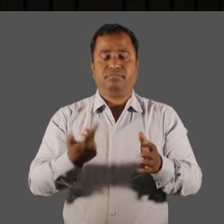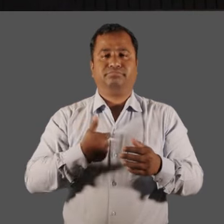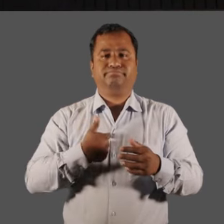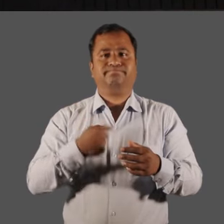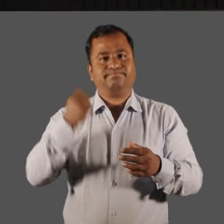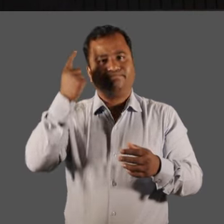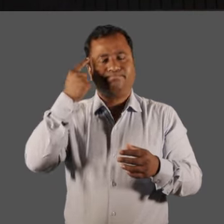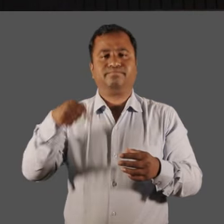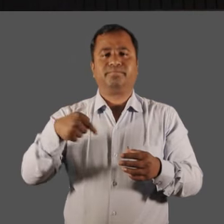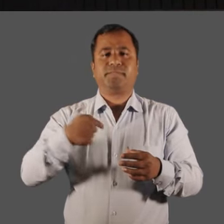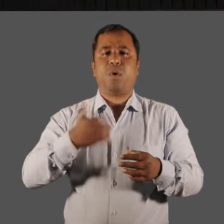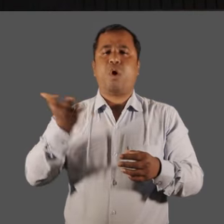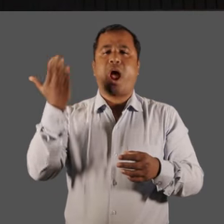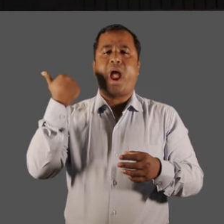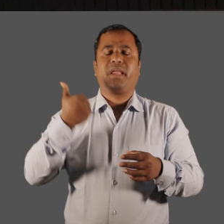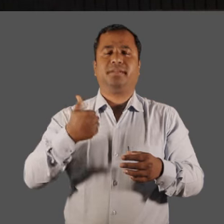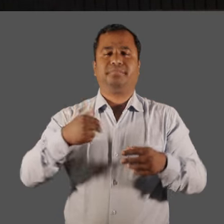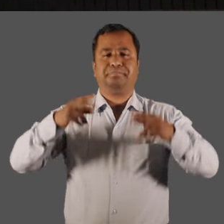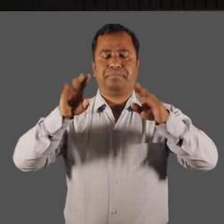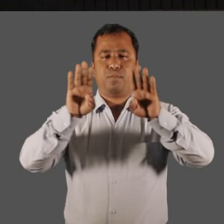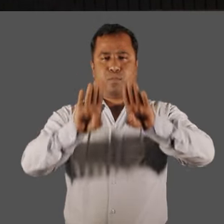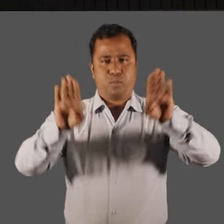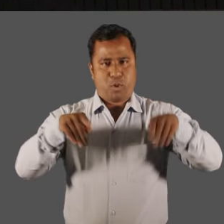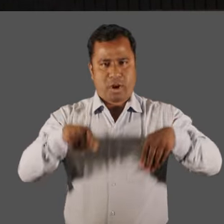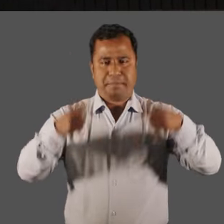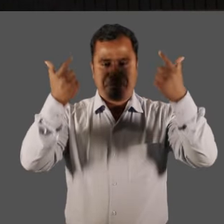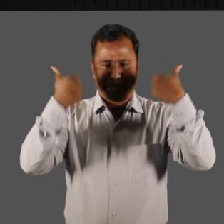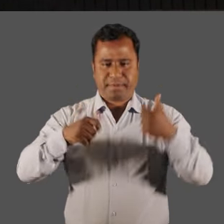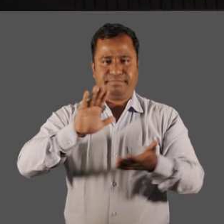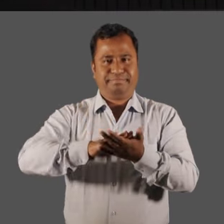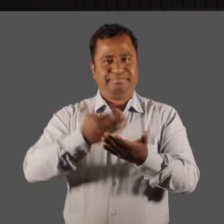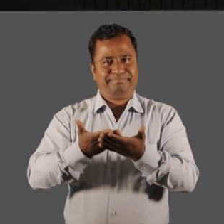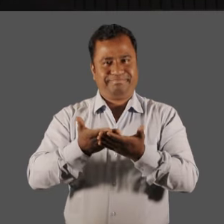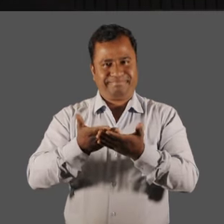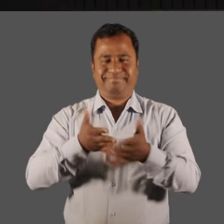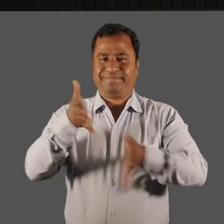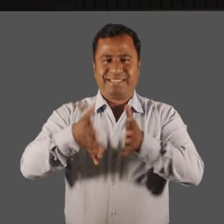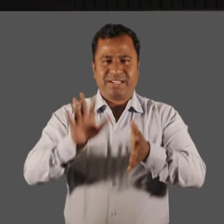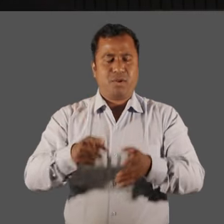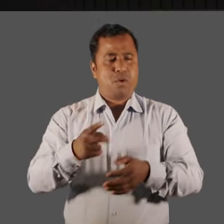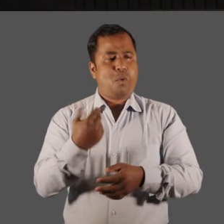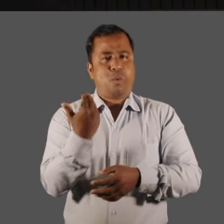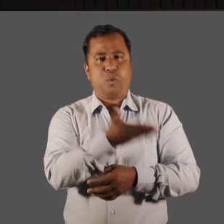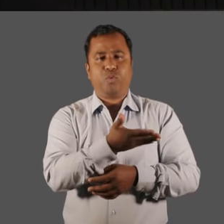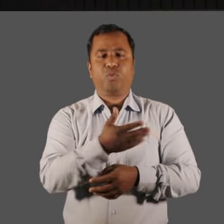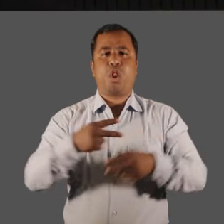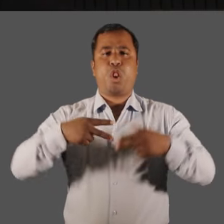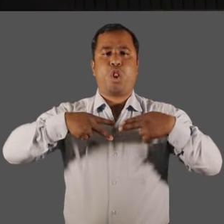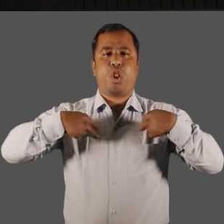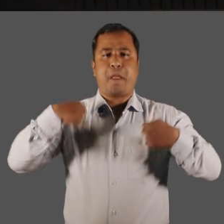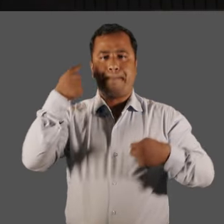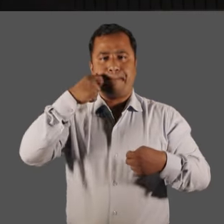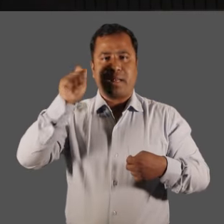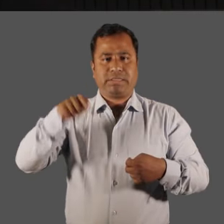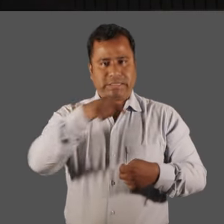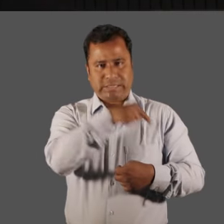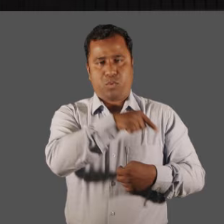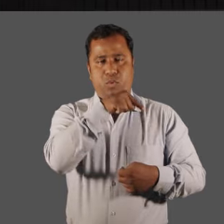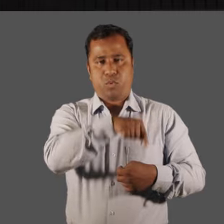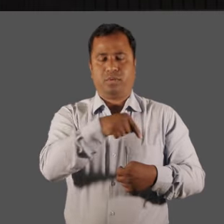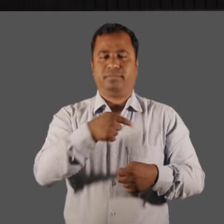লয়ার। লয়ার আমি ধরেই নিচ্ছি, ধরে না, উনি অবশ্যই একজন শিক্ষিত এবং বেশ জ্ঞানী একজন মানুষ। তো ওই প্রোগ্রামে আমি সাইডে